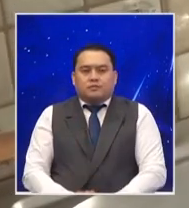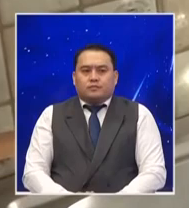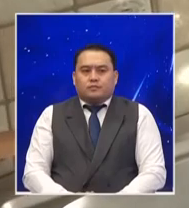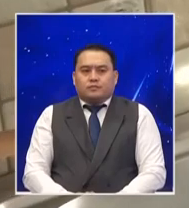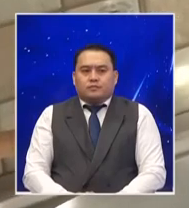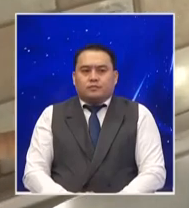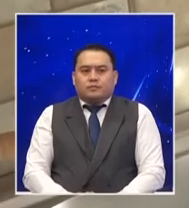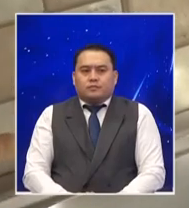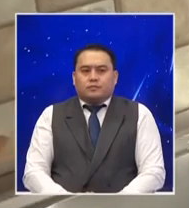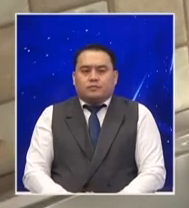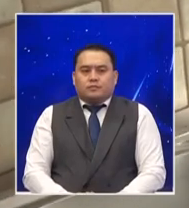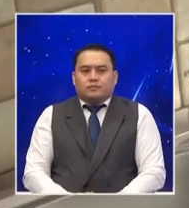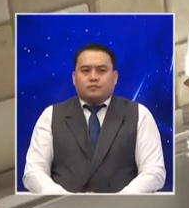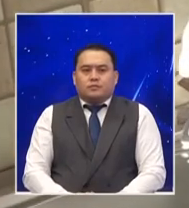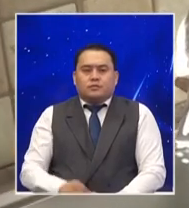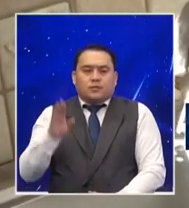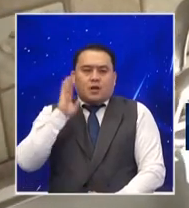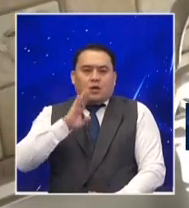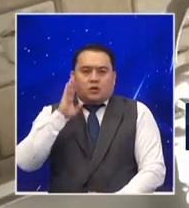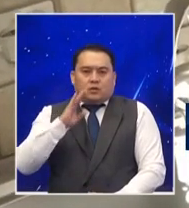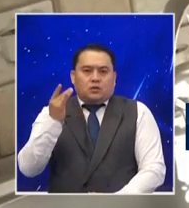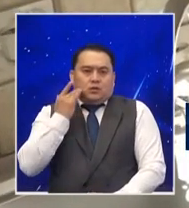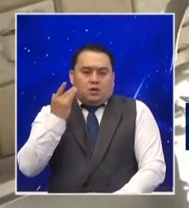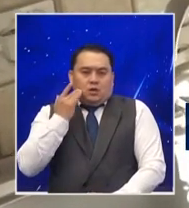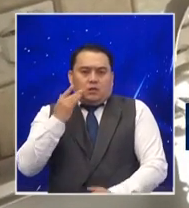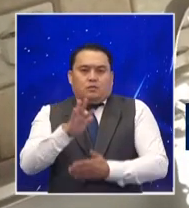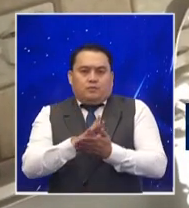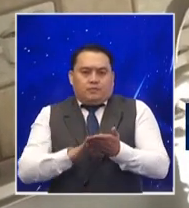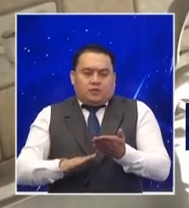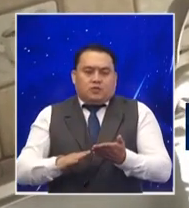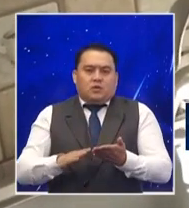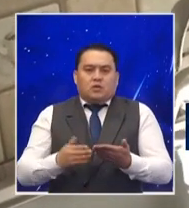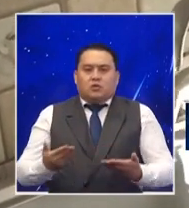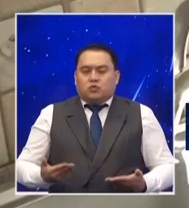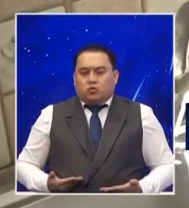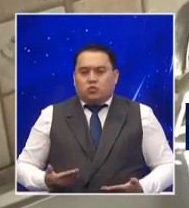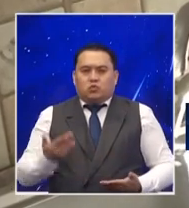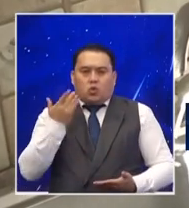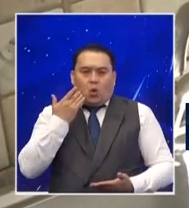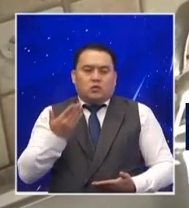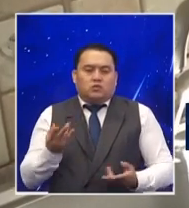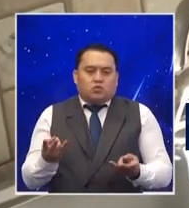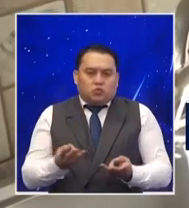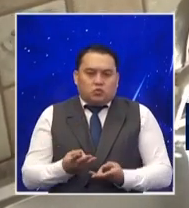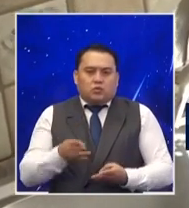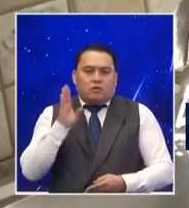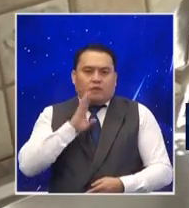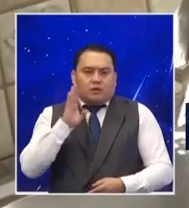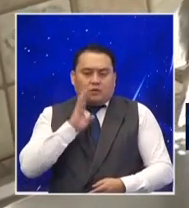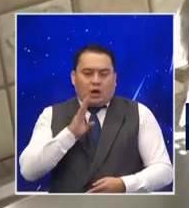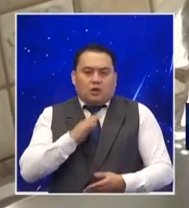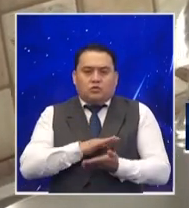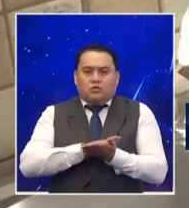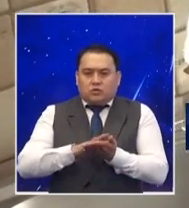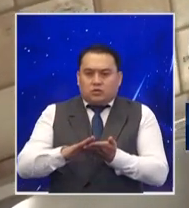Суымыз да тоқтамасын, өміріміз де тоқтамасын, су тіршілік көзі, сусыз адамға өмір жоқ екен бәрімізге таныс, біліс.